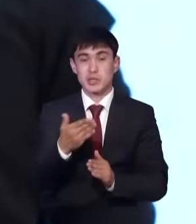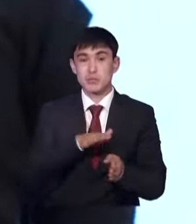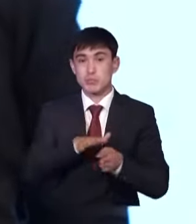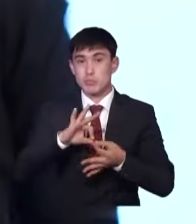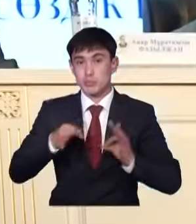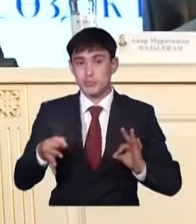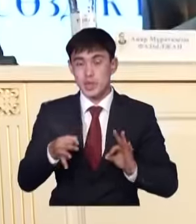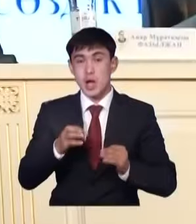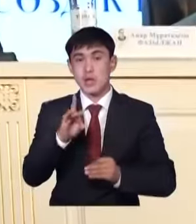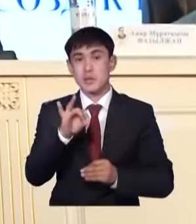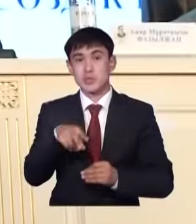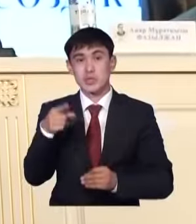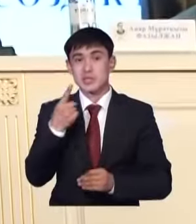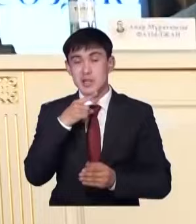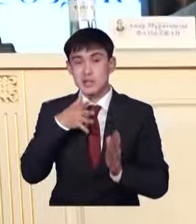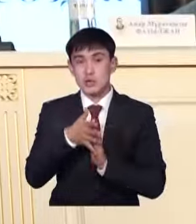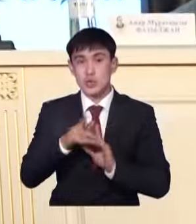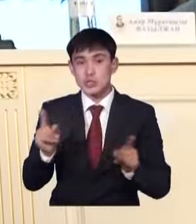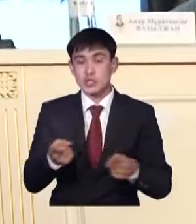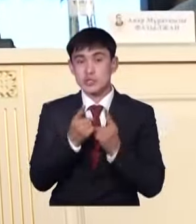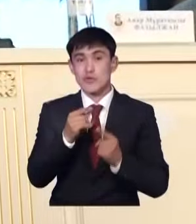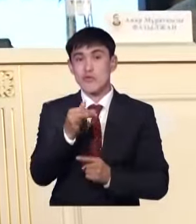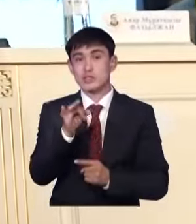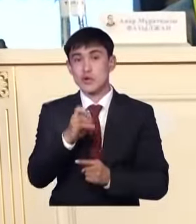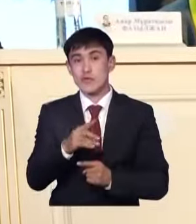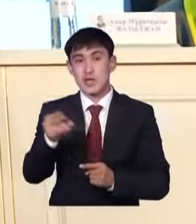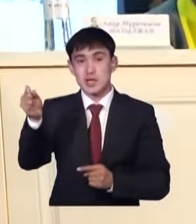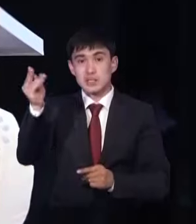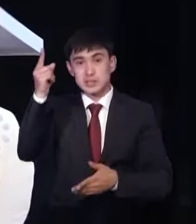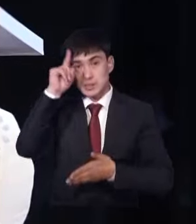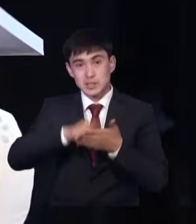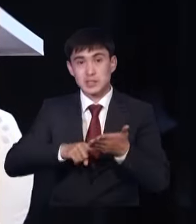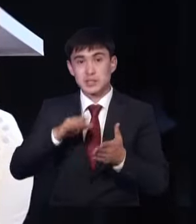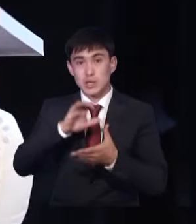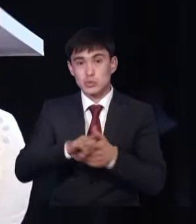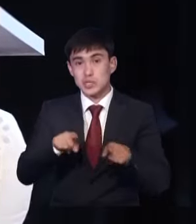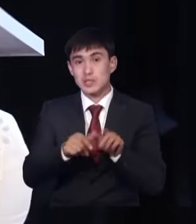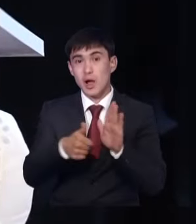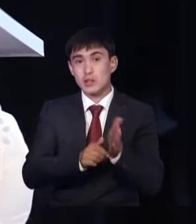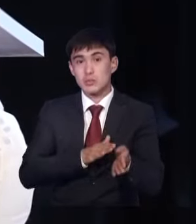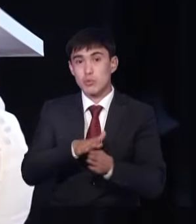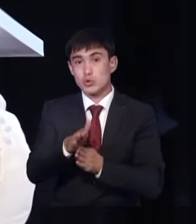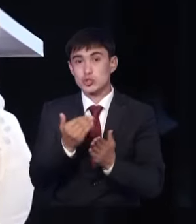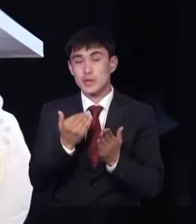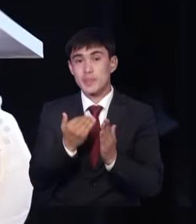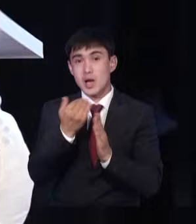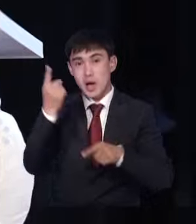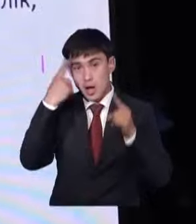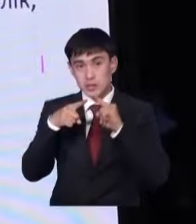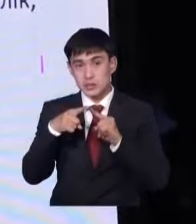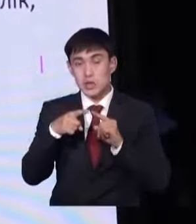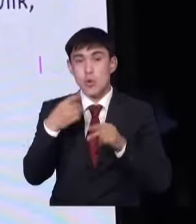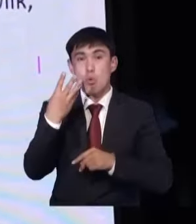Тілтаным, әдебиет тану, тарих, жаратылыстану, философия мен дін тану сынды 6 аспекті бойынша ғана ақын